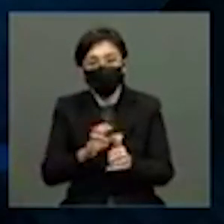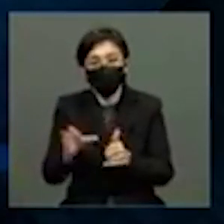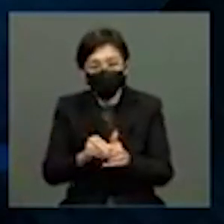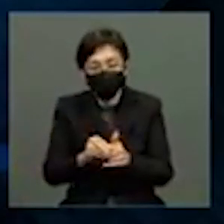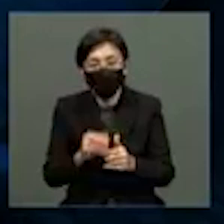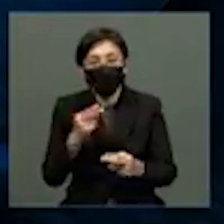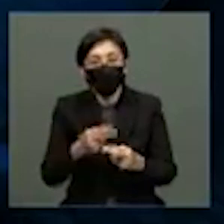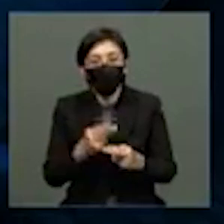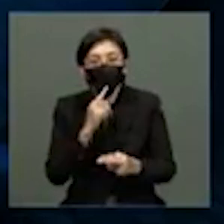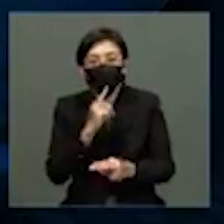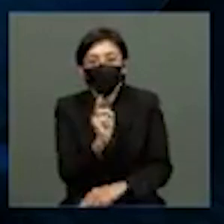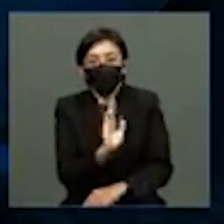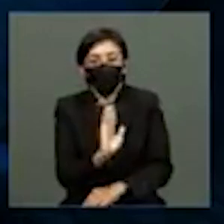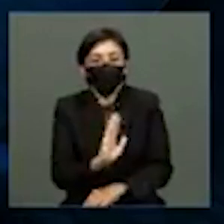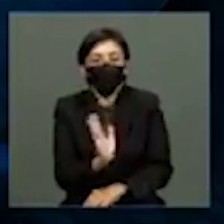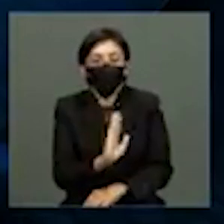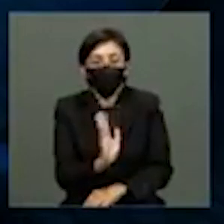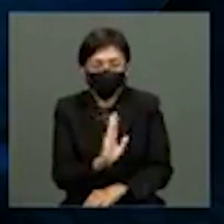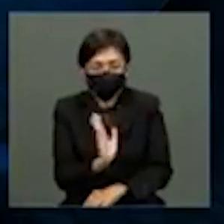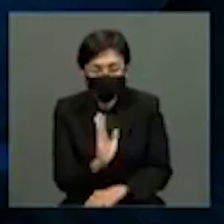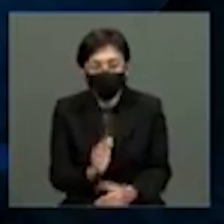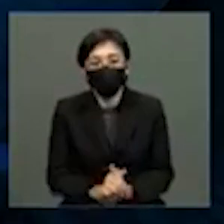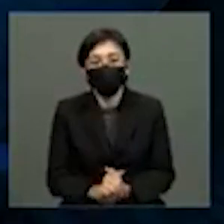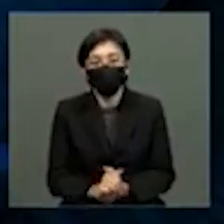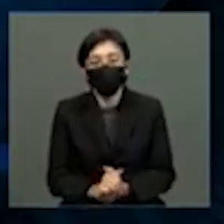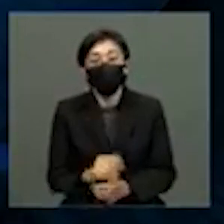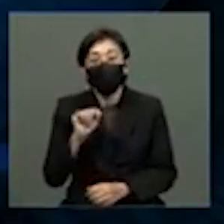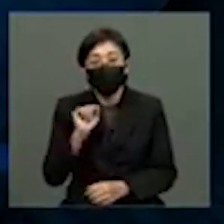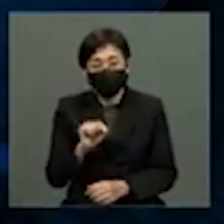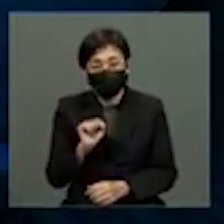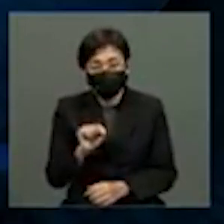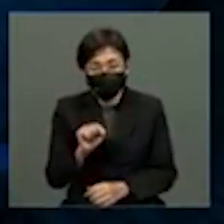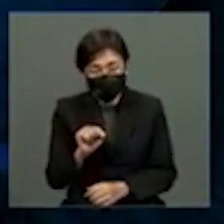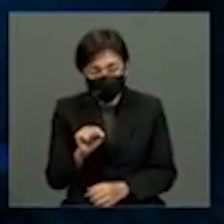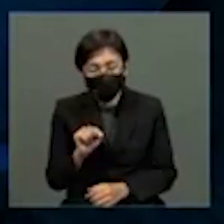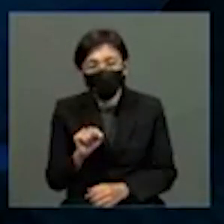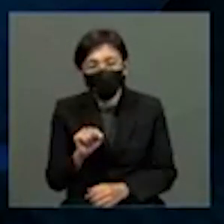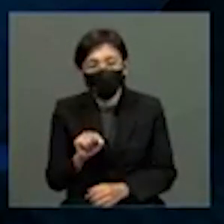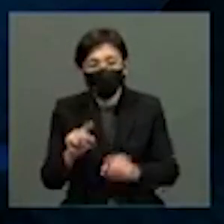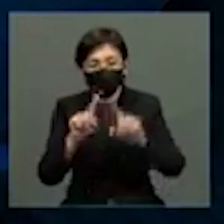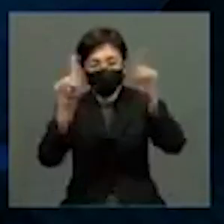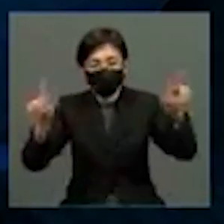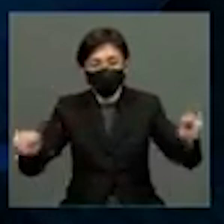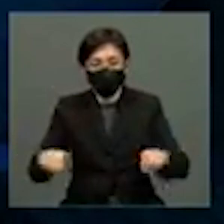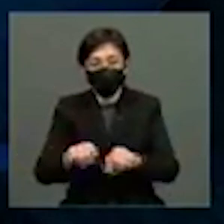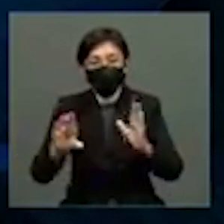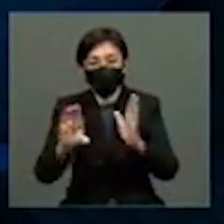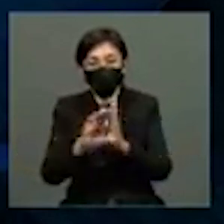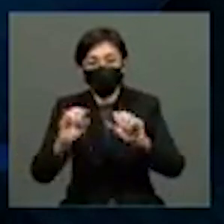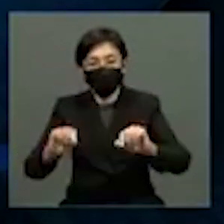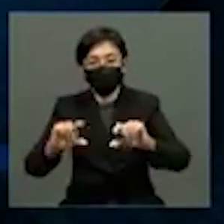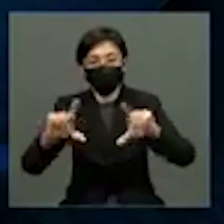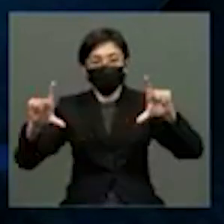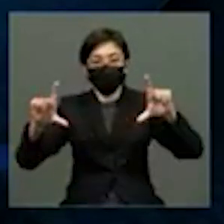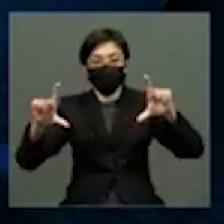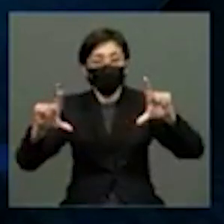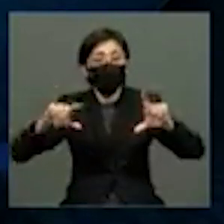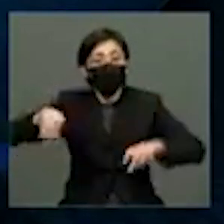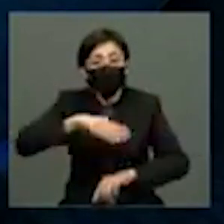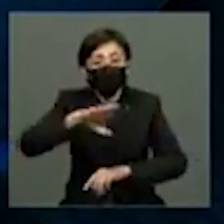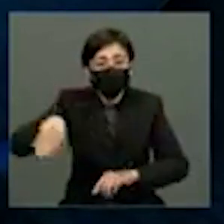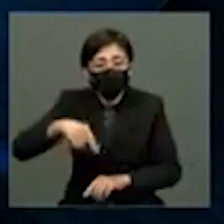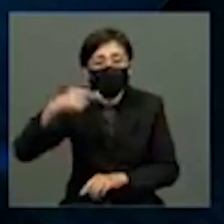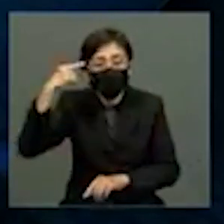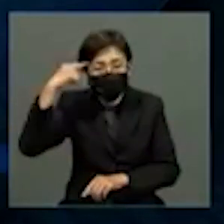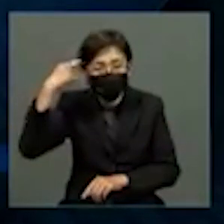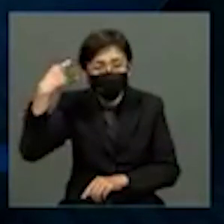ไม่เอ่ยนามแต่อยู่ในส่วนของทางภาพฉายตรงนี้แล้วนะครับเป็นที่รับรู้กันว่